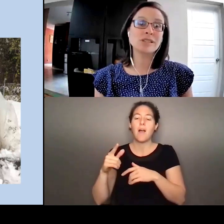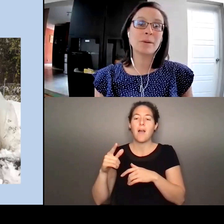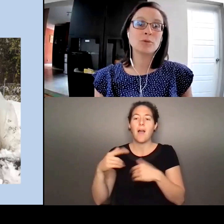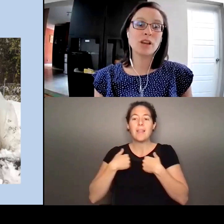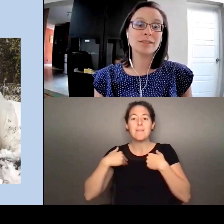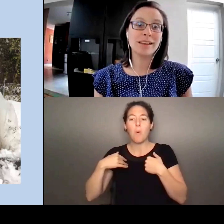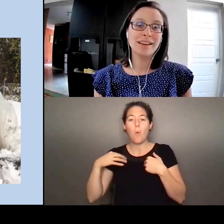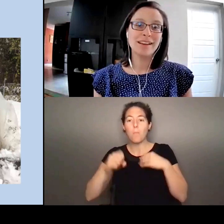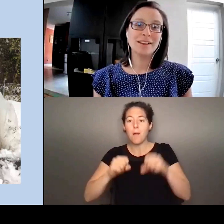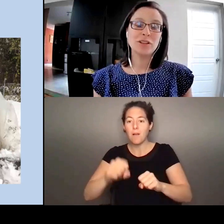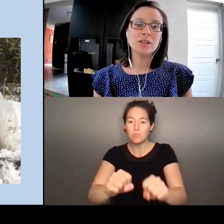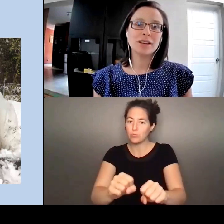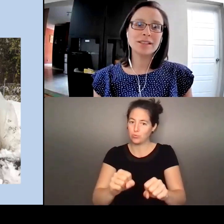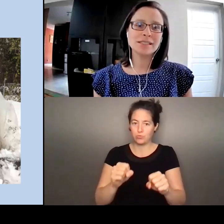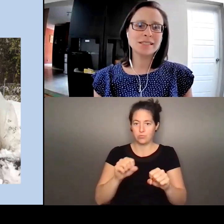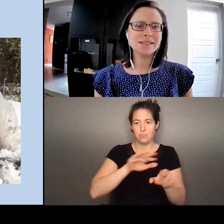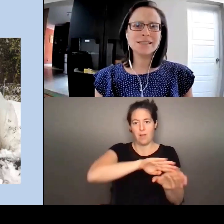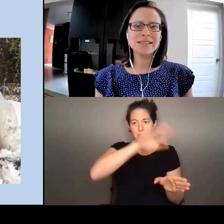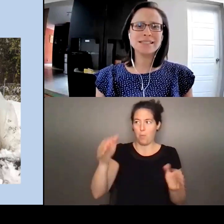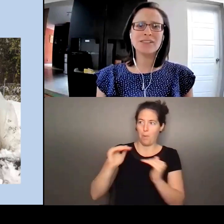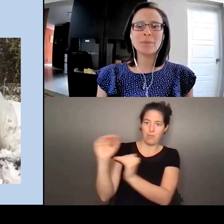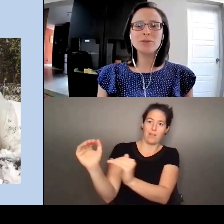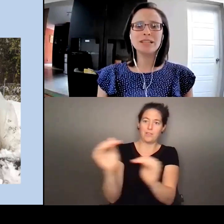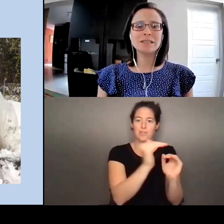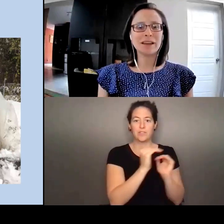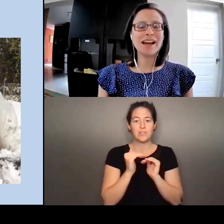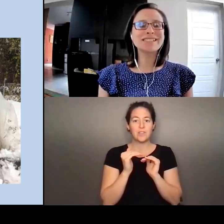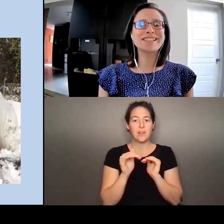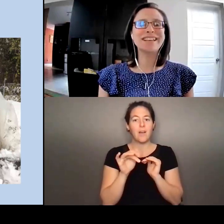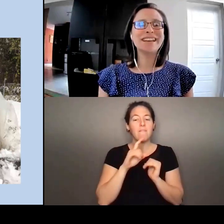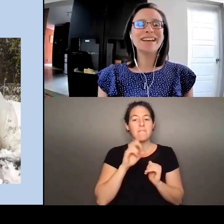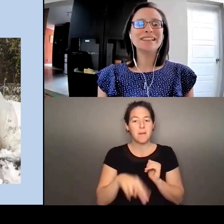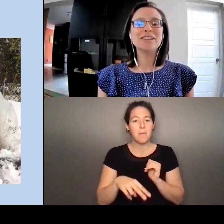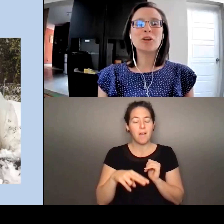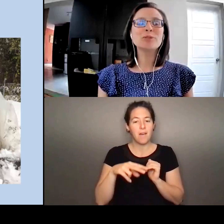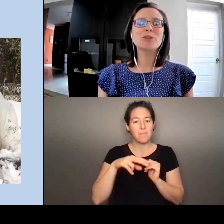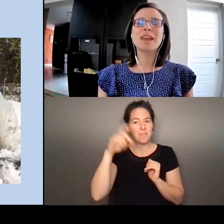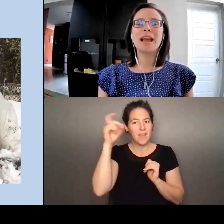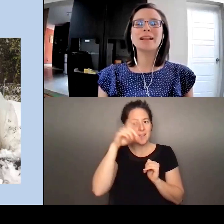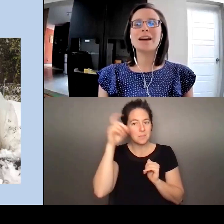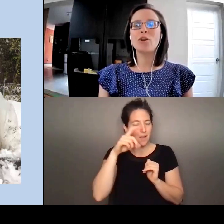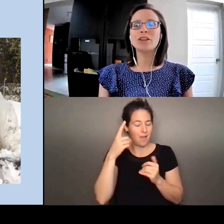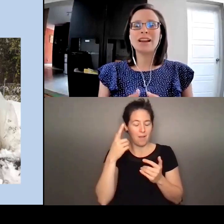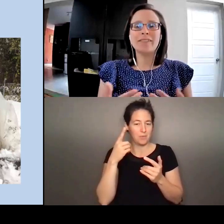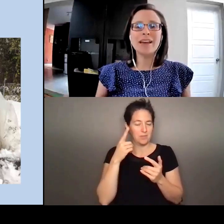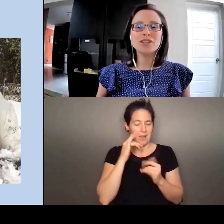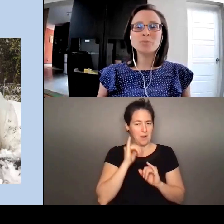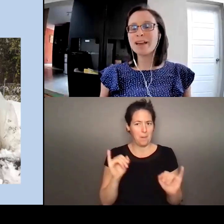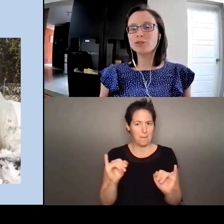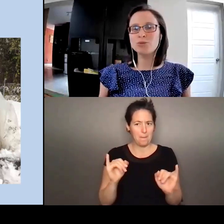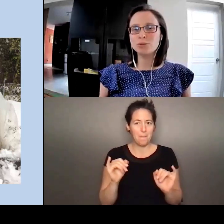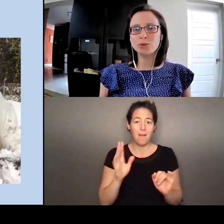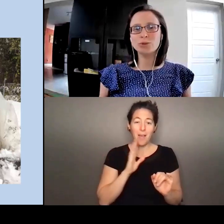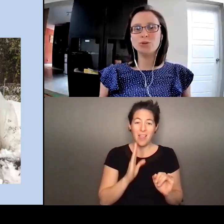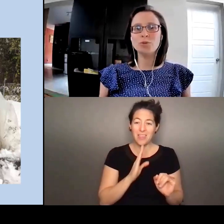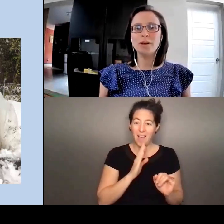rendre jusqu'à mon jardin. Donc, c'est ça, c'est vraiment une expérience qui est un peu surréelle, d'avoir de la neige